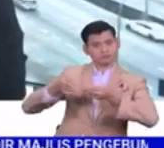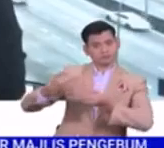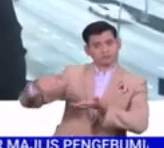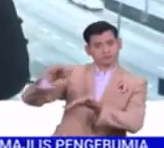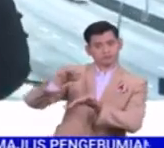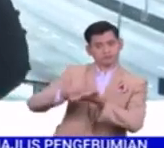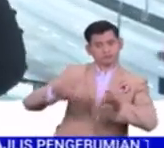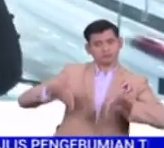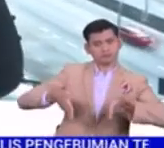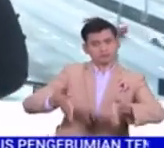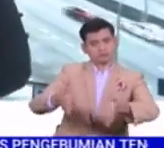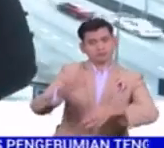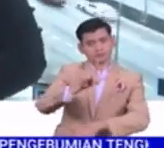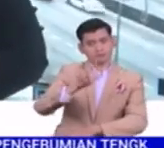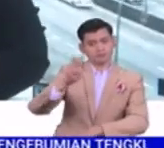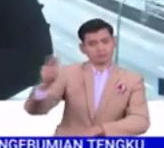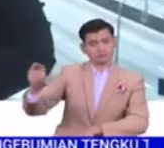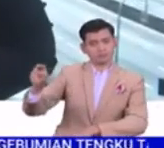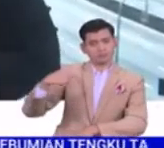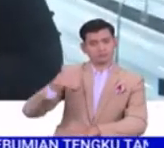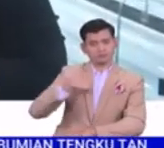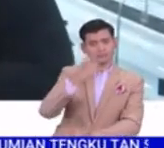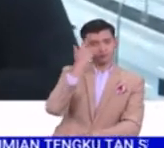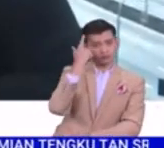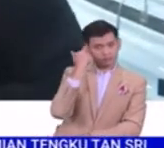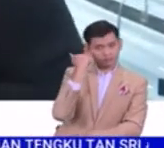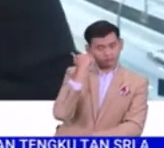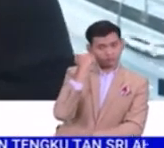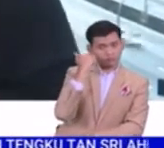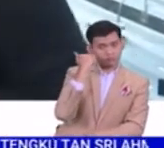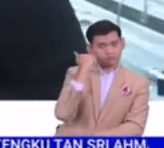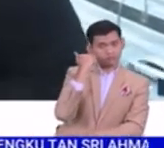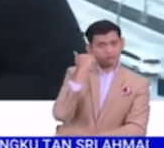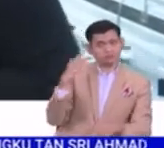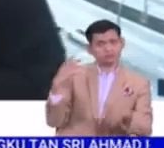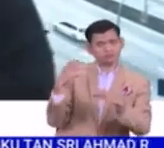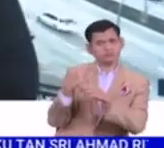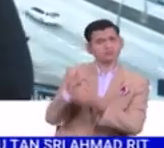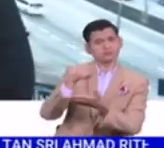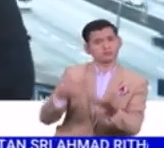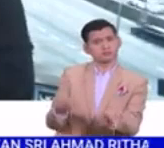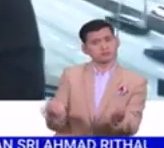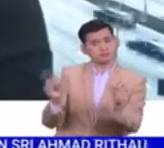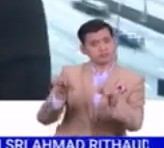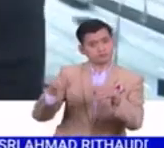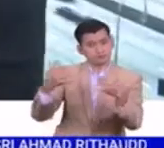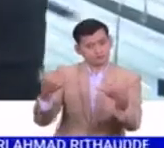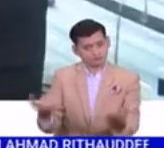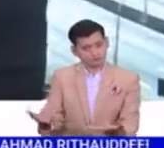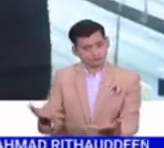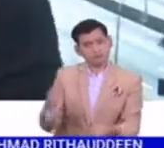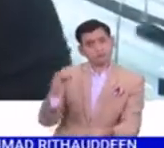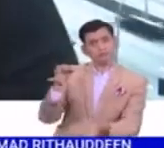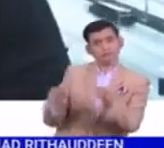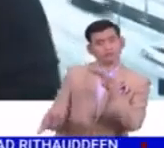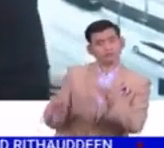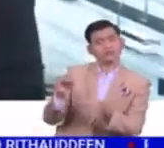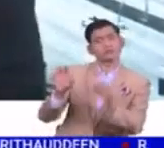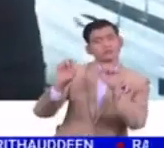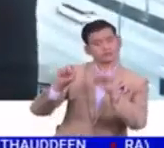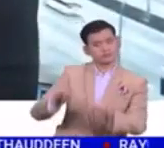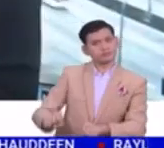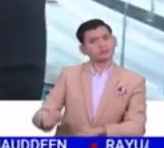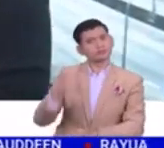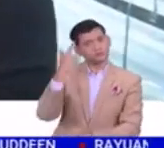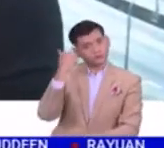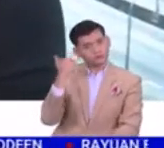IRTS Syed Muhammad Faizal Syed Ahmad untuk kita memperincikan apa yang berlaku di sini. Baik Tuan Syed, kalau boleh